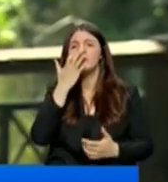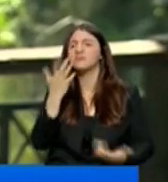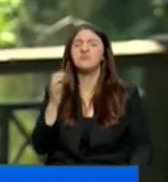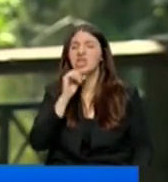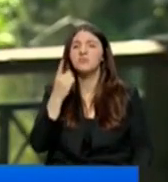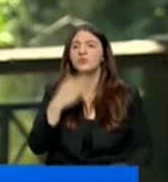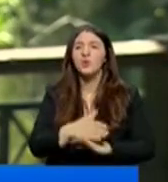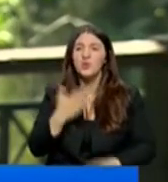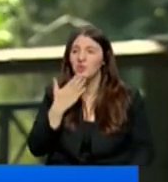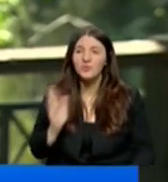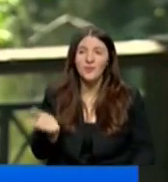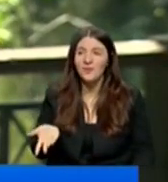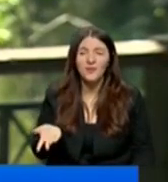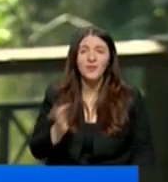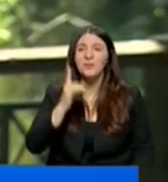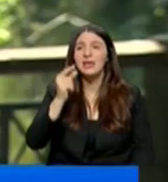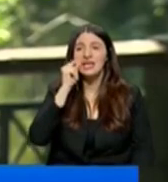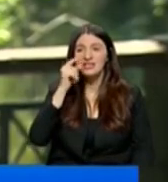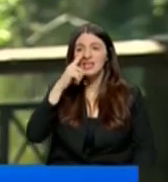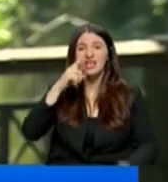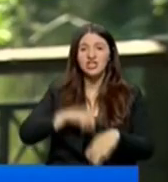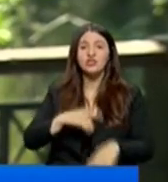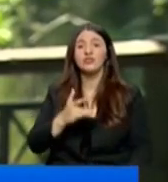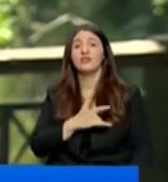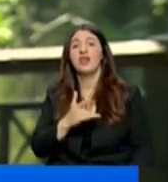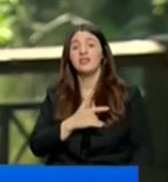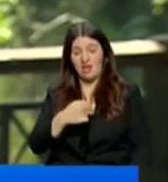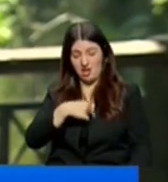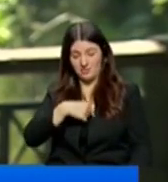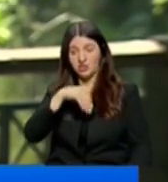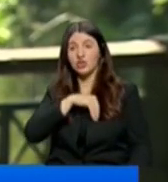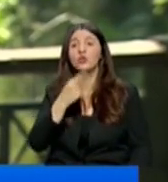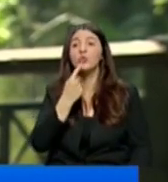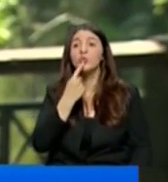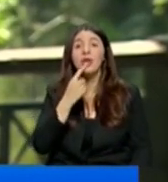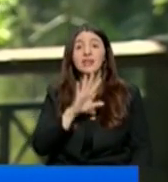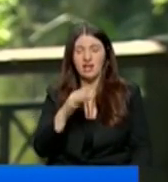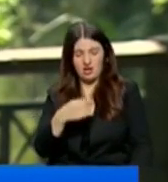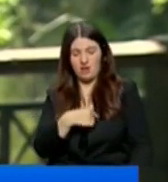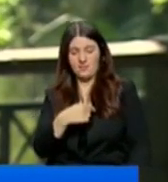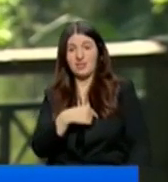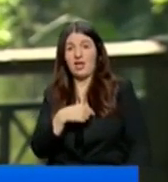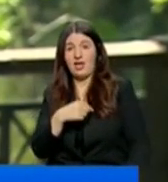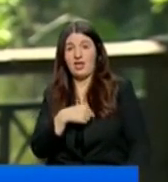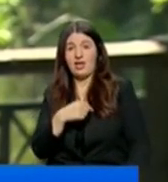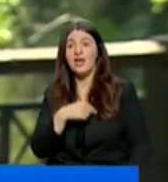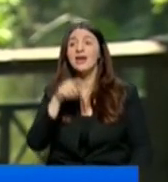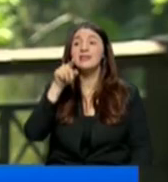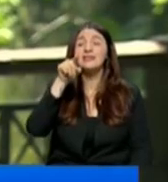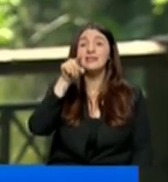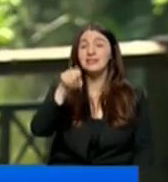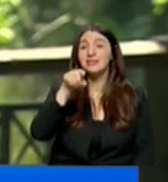hiçbir doğruluğu yoktur. Bir insanın inancı yüreğindedir, kalbindedir. Dudaklarında değil, kalbindedir, yüreğindedir.